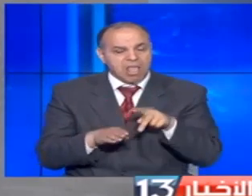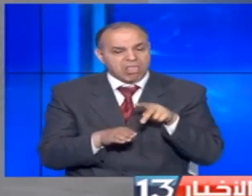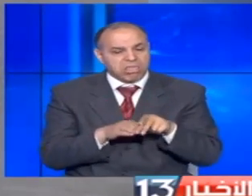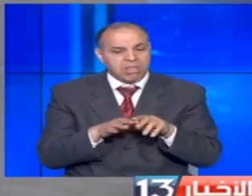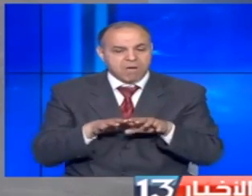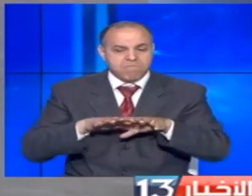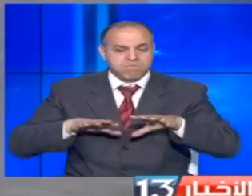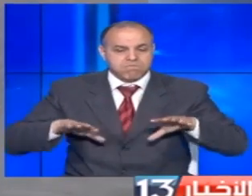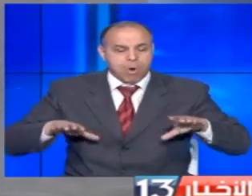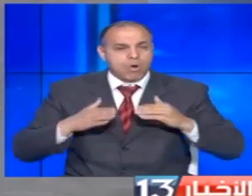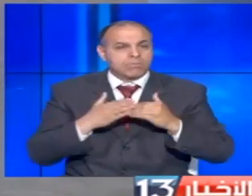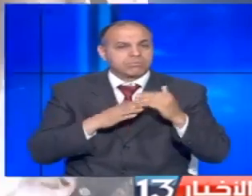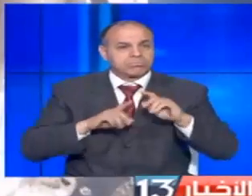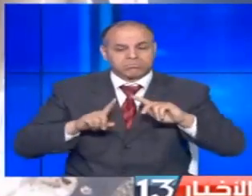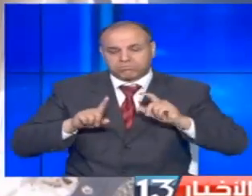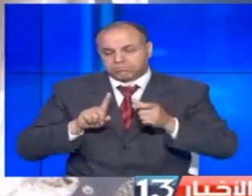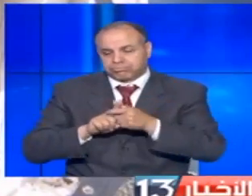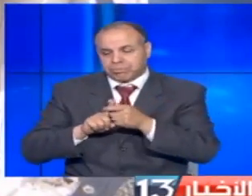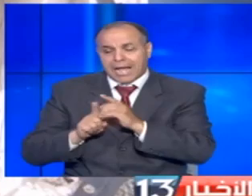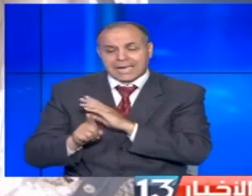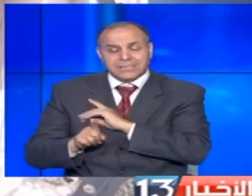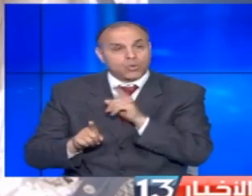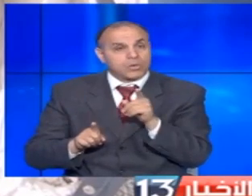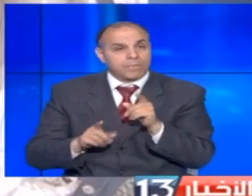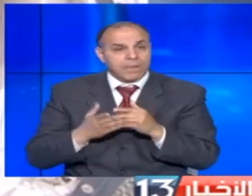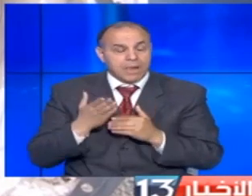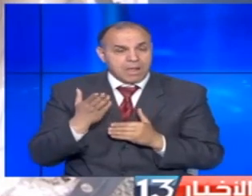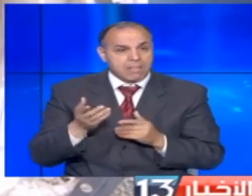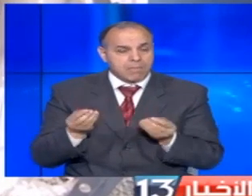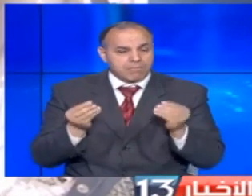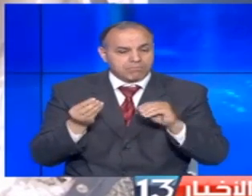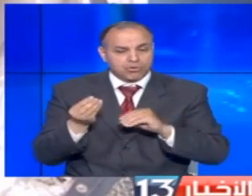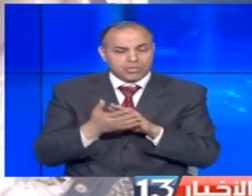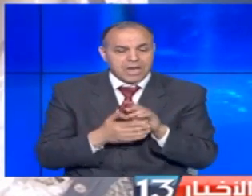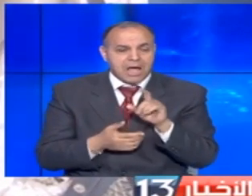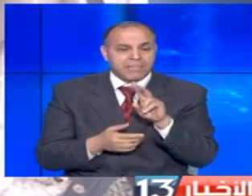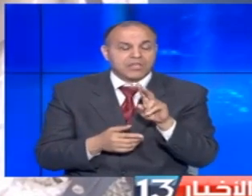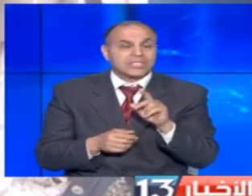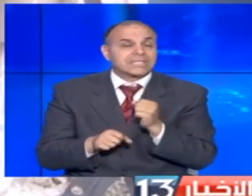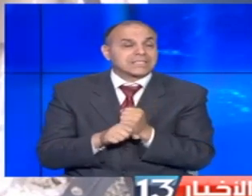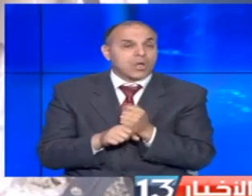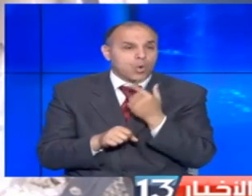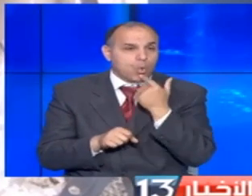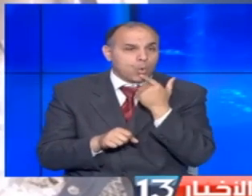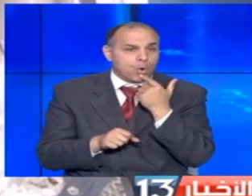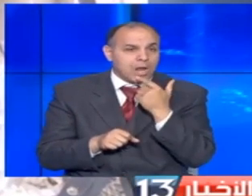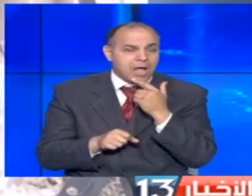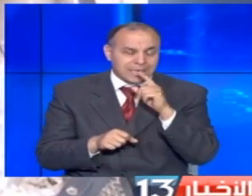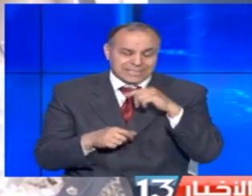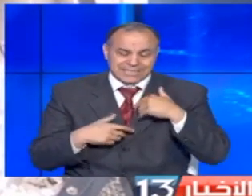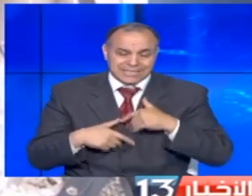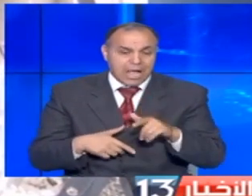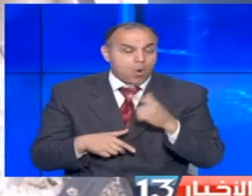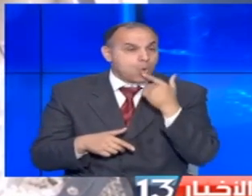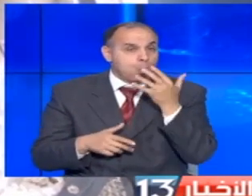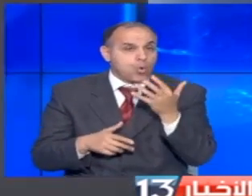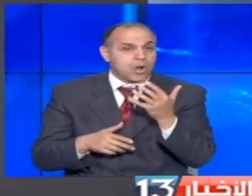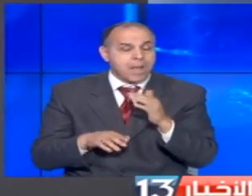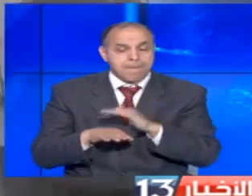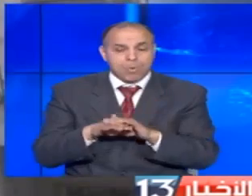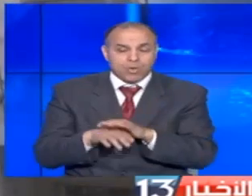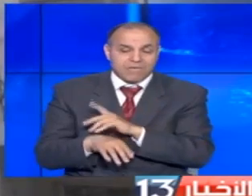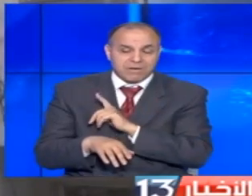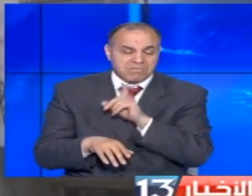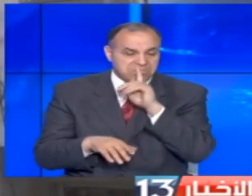التوسع الاستيطاني وحصاره لقطاع غزه لما يزيد عن 12 عاما ظروف القت بظلالها على القضيه